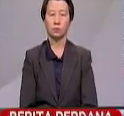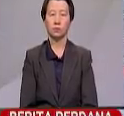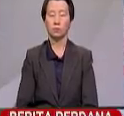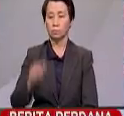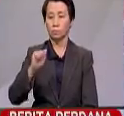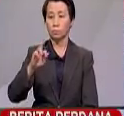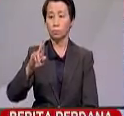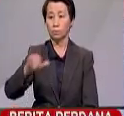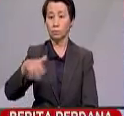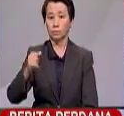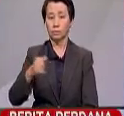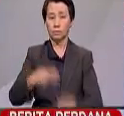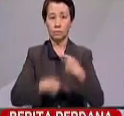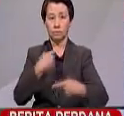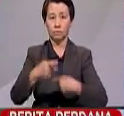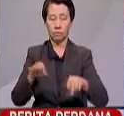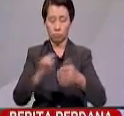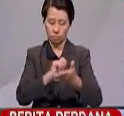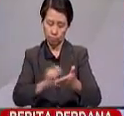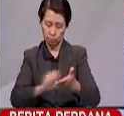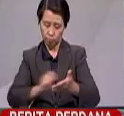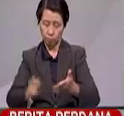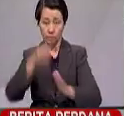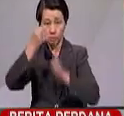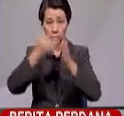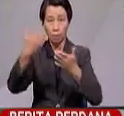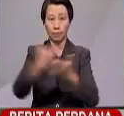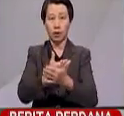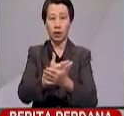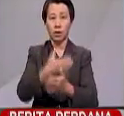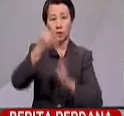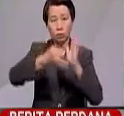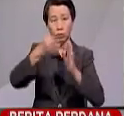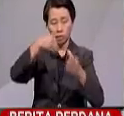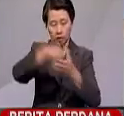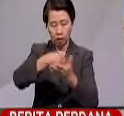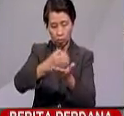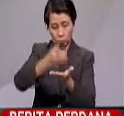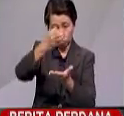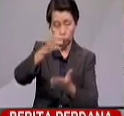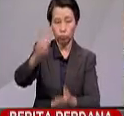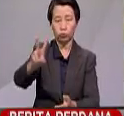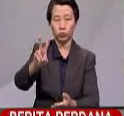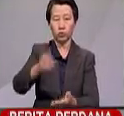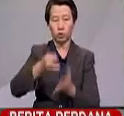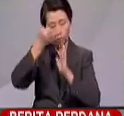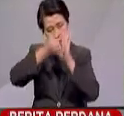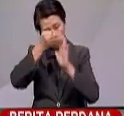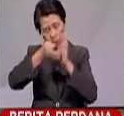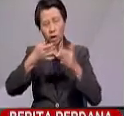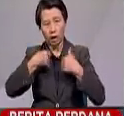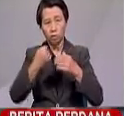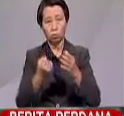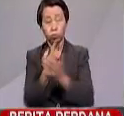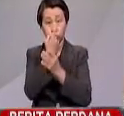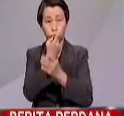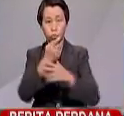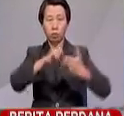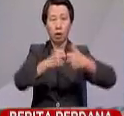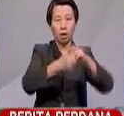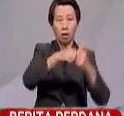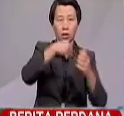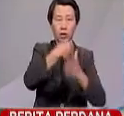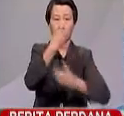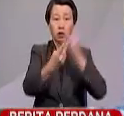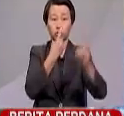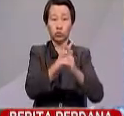Arja kini dalam proses menyiapkan skrip bagi filem terbarunya iaitu filem Dalam Botol 2. Filem tersebut pernah mencetus kontroversi dalam